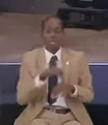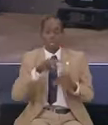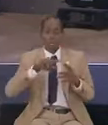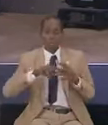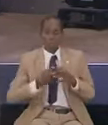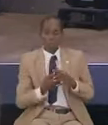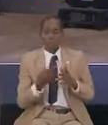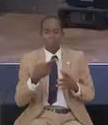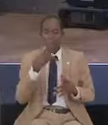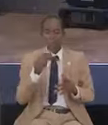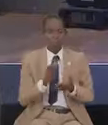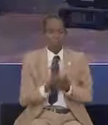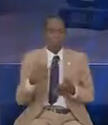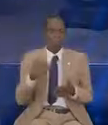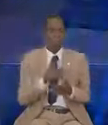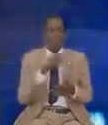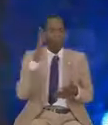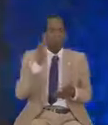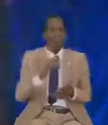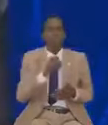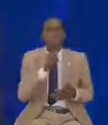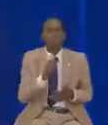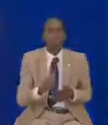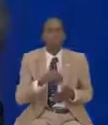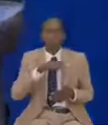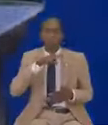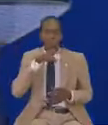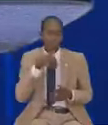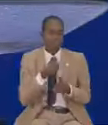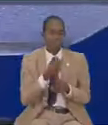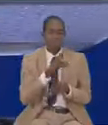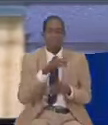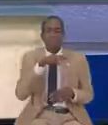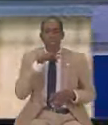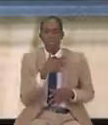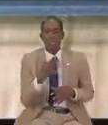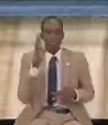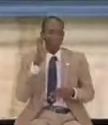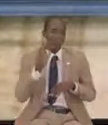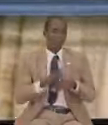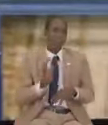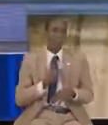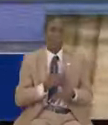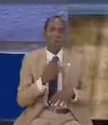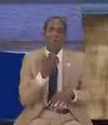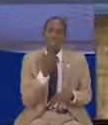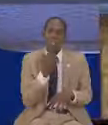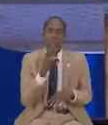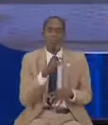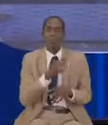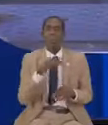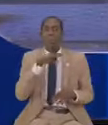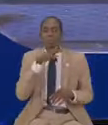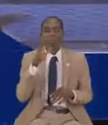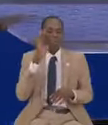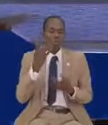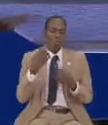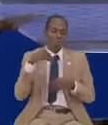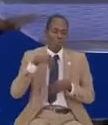n'allons pas nous suivre pas de sûr ou qu'une surnaturelle notre bouche au cou sur notre dans notre vie